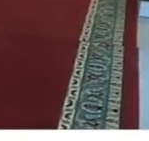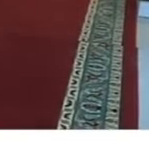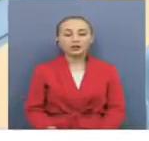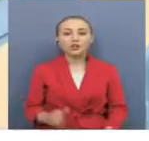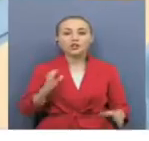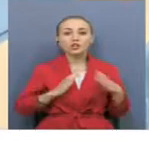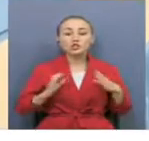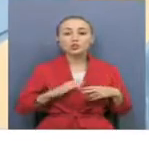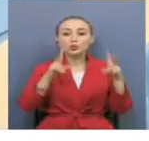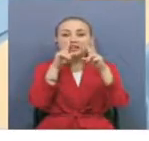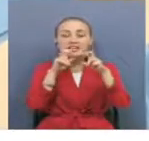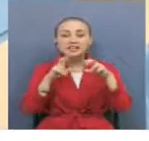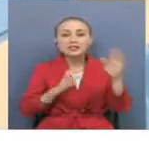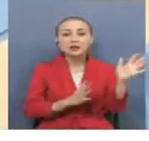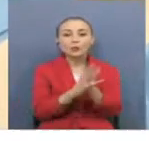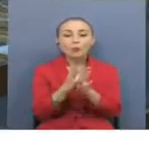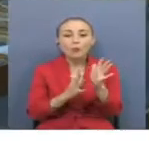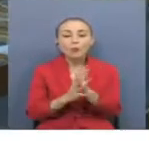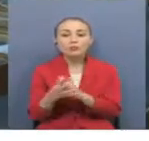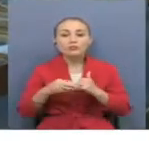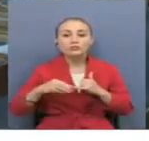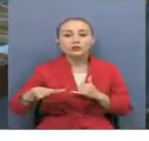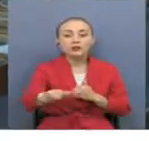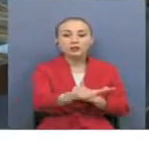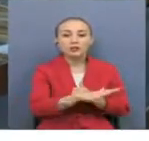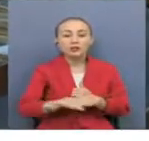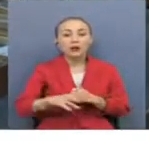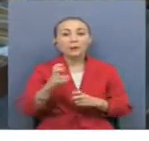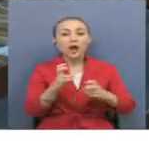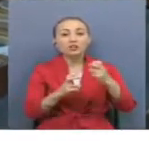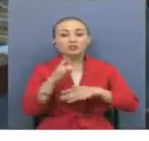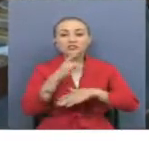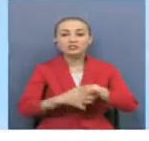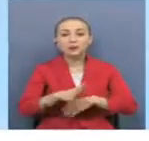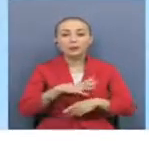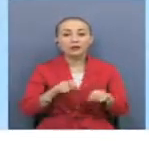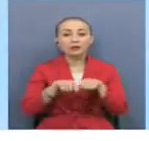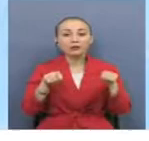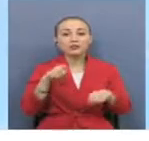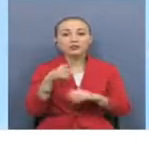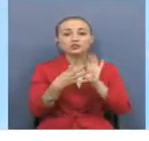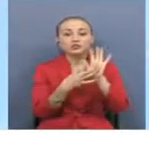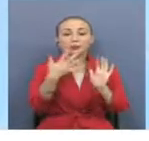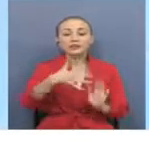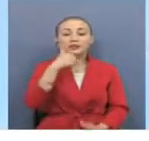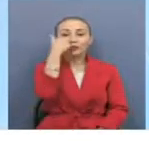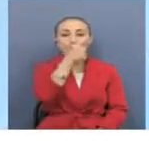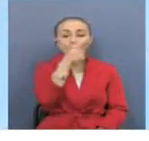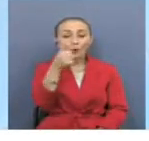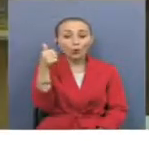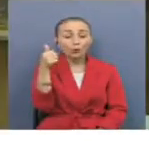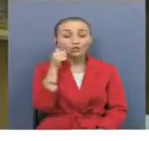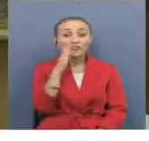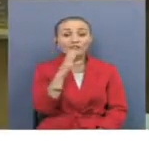зерделеуге бағытталған институттың іргетасы өткен ғасырдың 50 жылдары қаланған. Енді кезекте зерттеуші ғалым Александр Бараевтың ғылым еңбектері институт